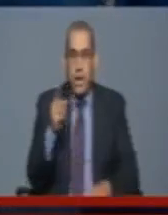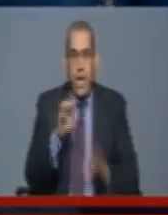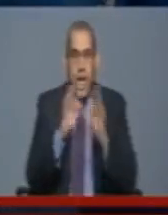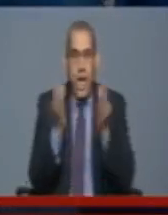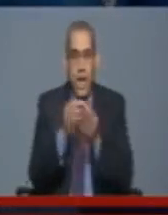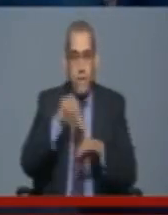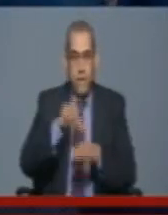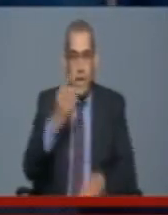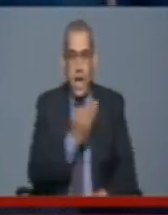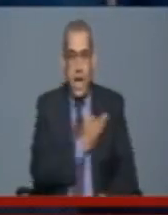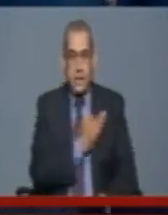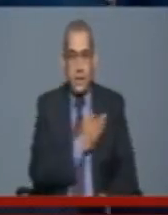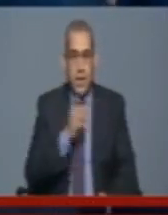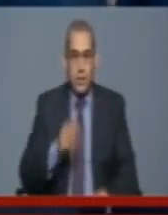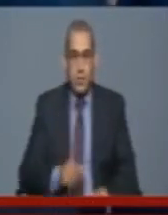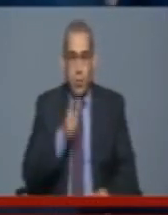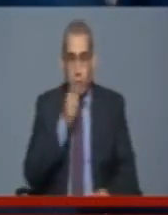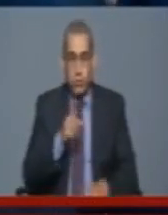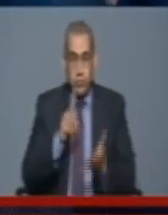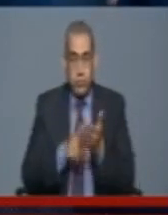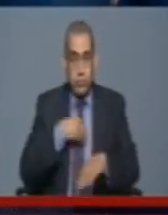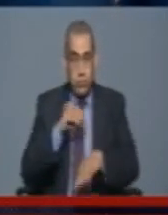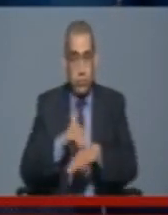غزة. بالمناسبة انا عايز اقول لكم على حاجة،